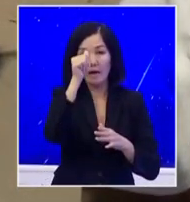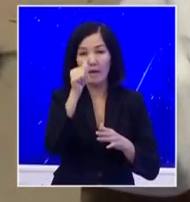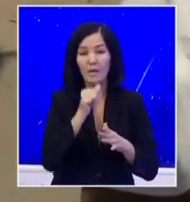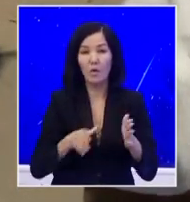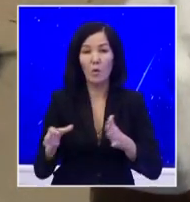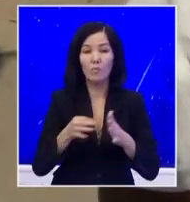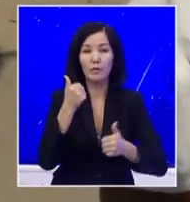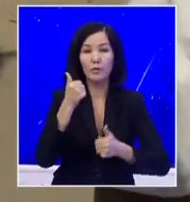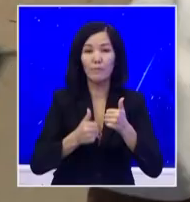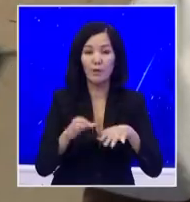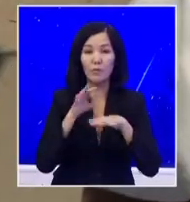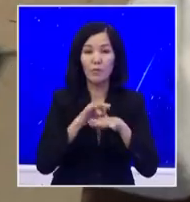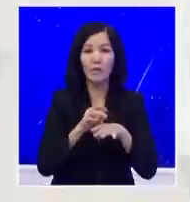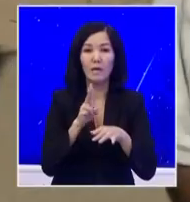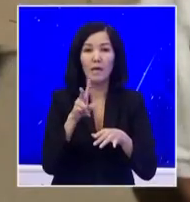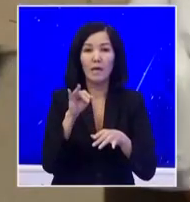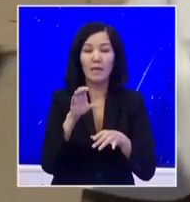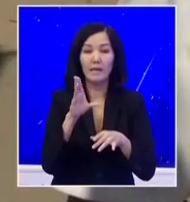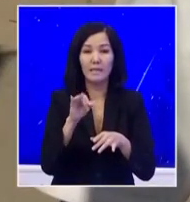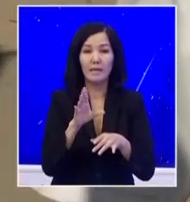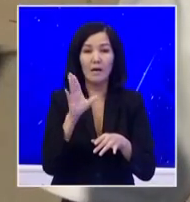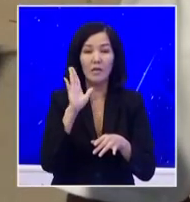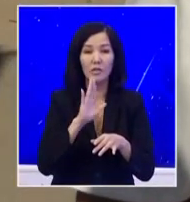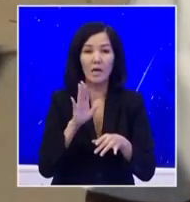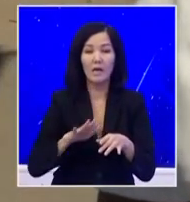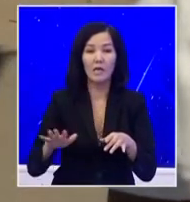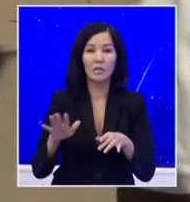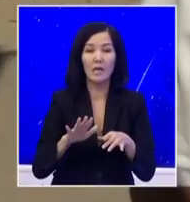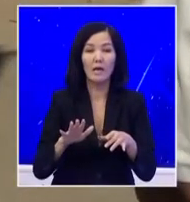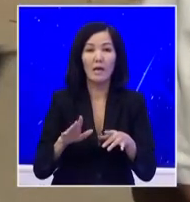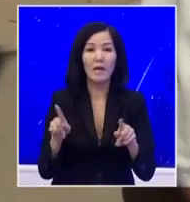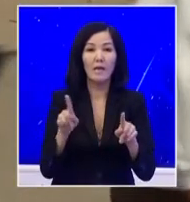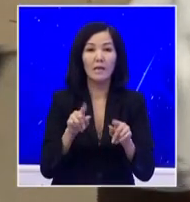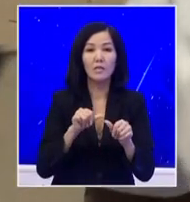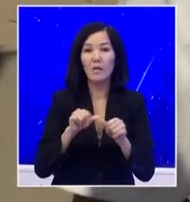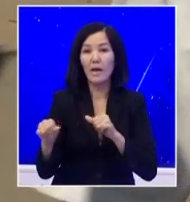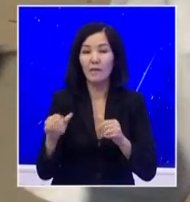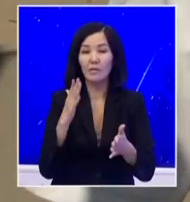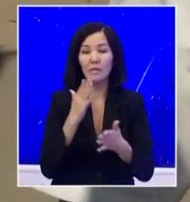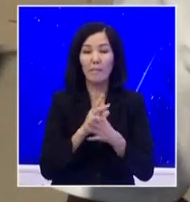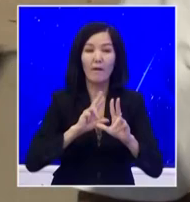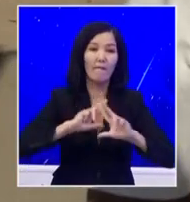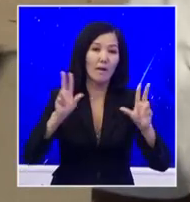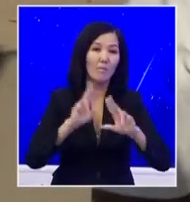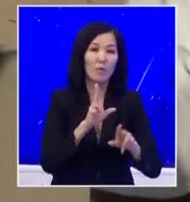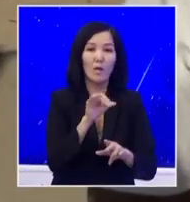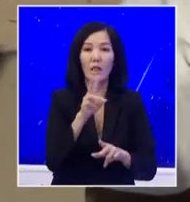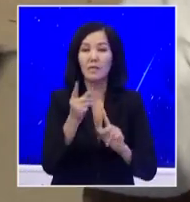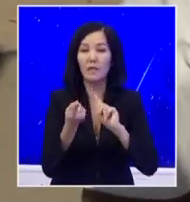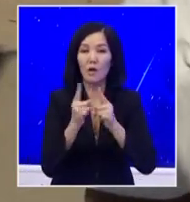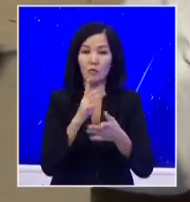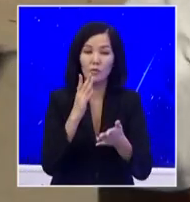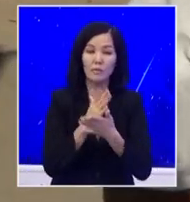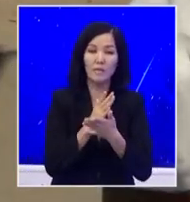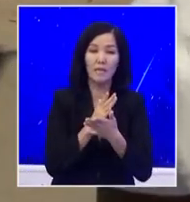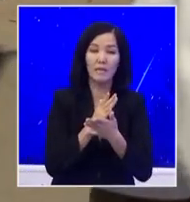чемпионатын өткізбекпіз. Классикалық және жағажай волейболында айтарлықтай айырмашылық бар. Бірақ көбісі жағажай волейболынан классикалық волейболға ауысып жатады.